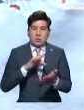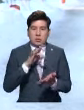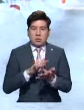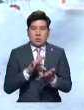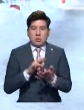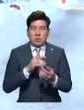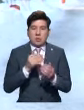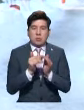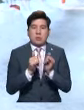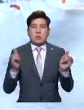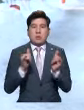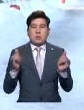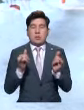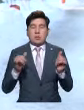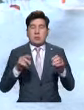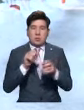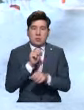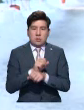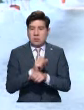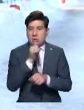үлкен шектеу қоя алмаймыз.